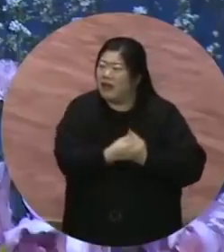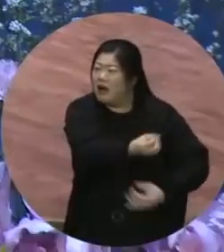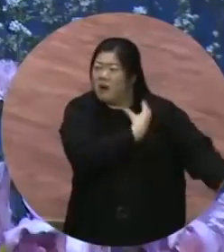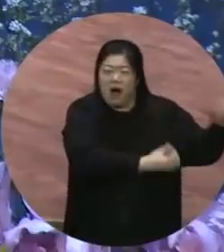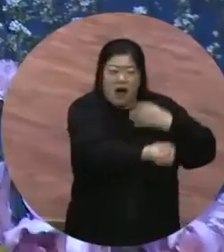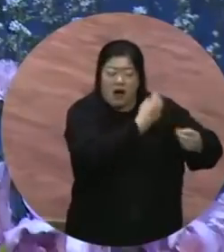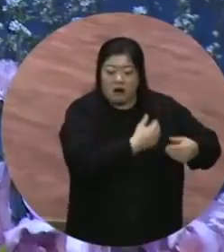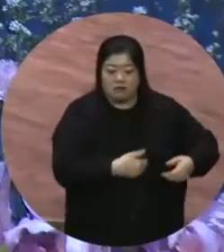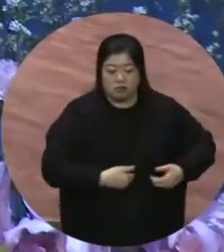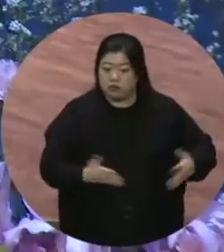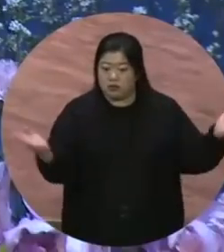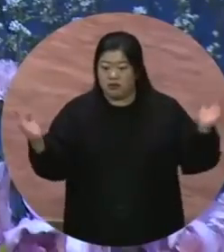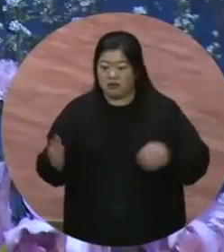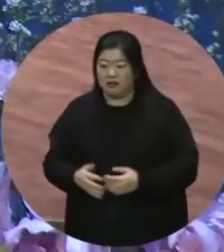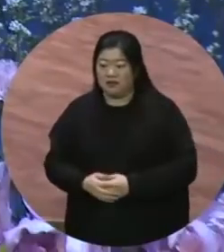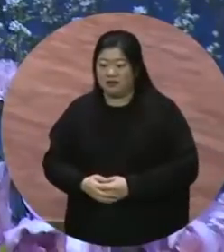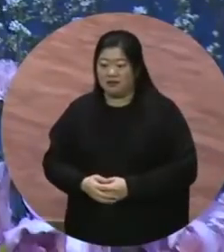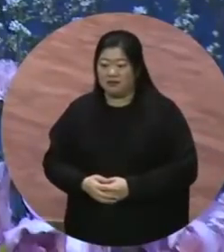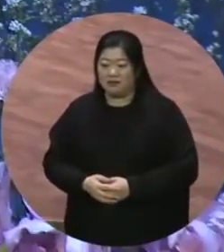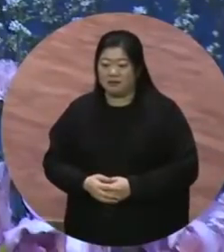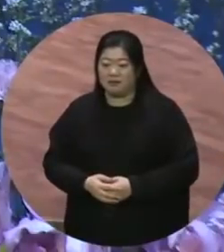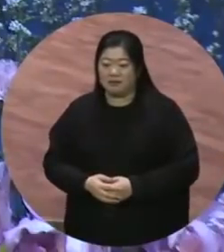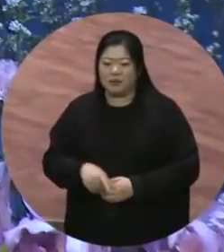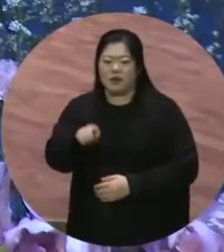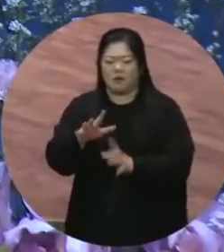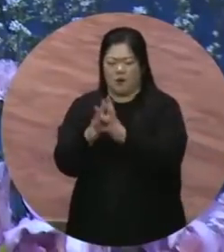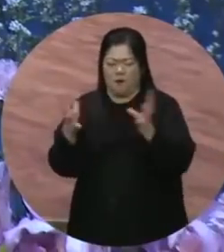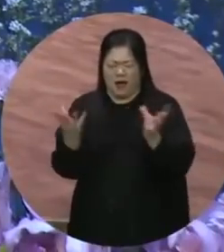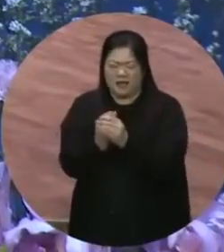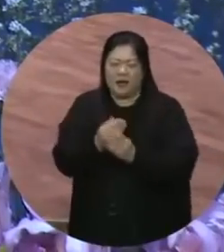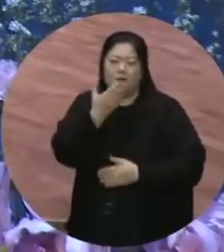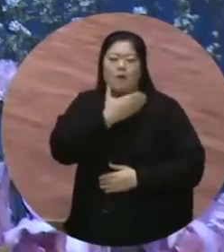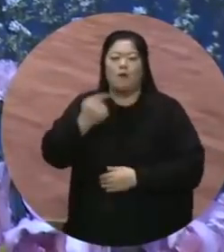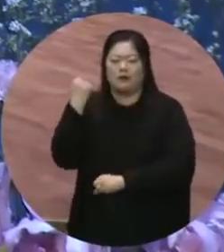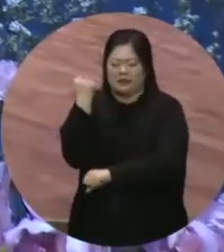일에 절대 복음 인생 되기를 주님으로 축복합니다.